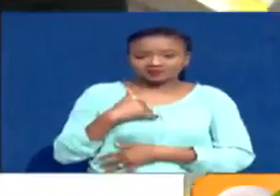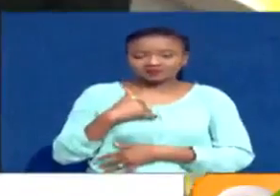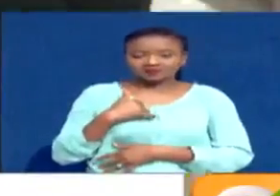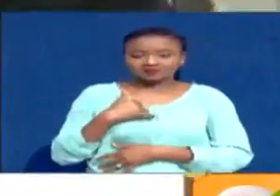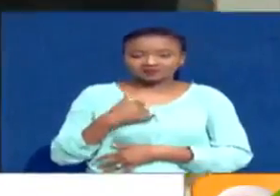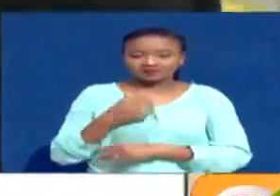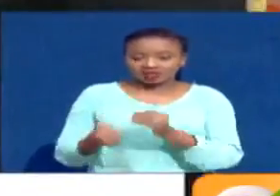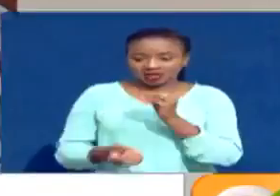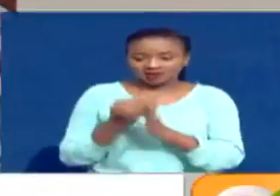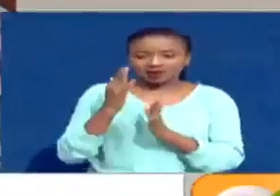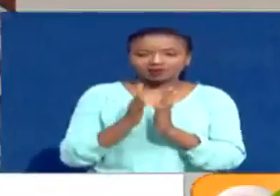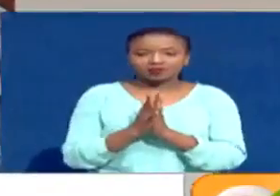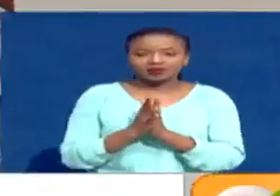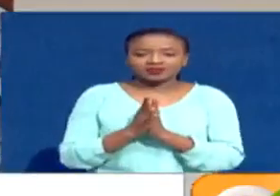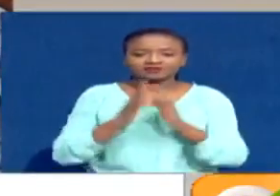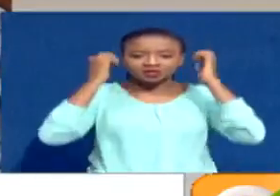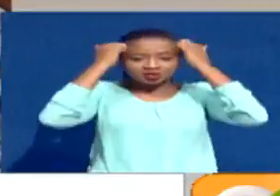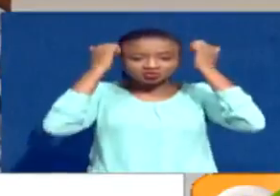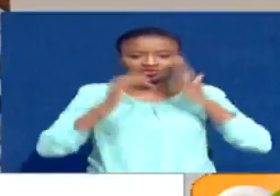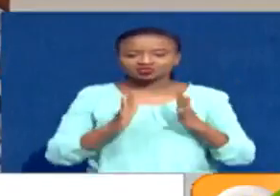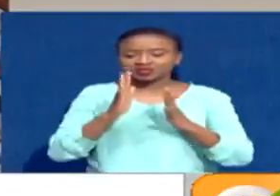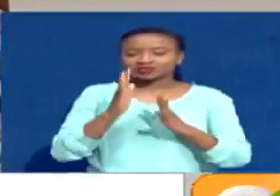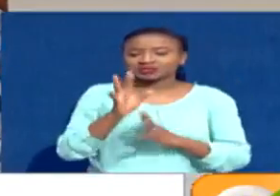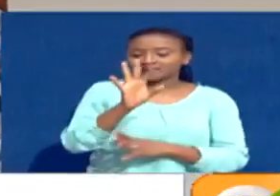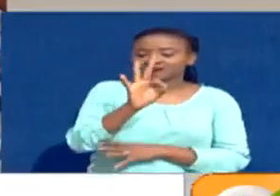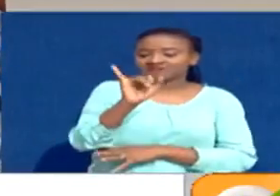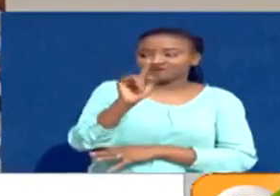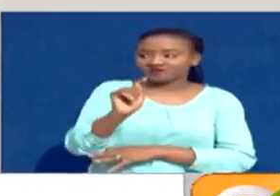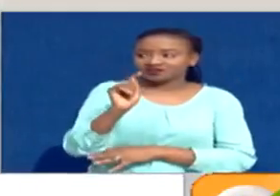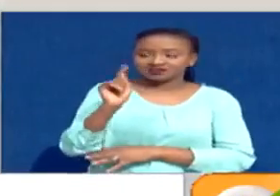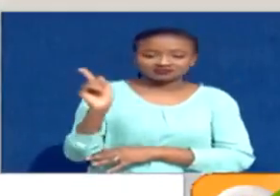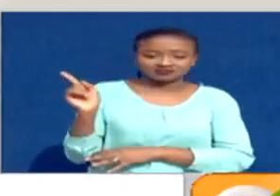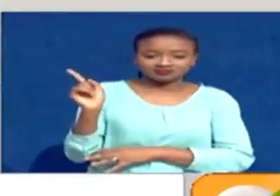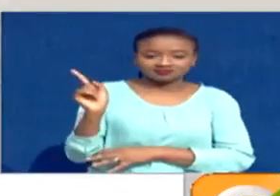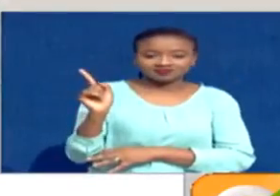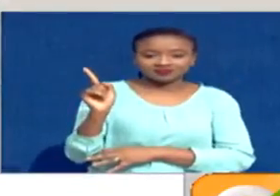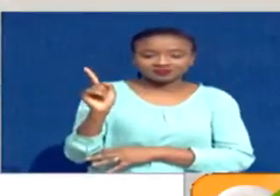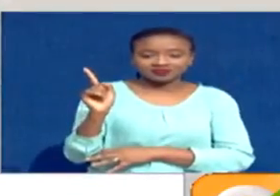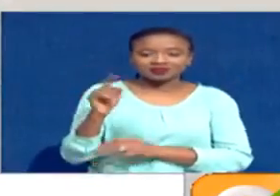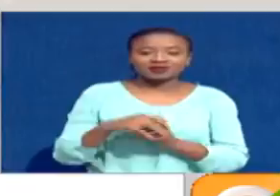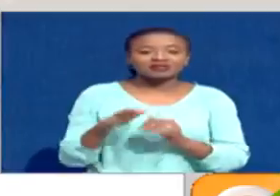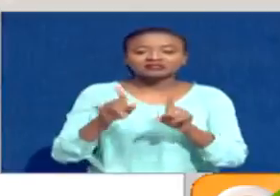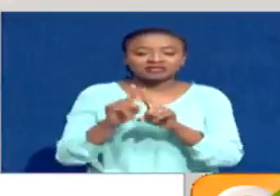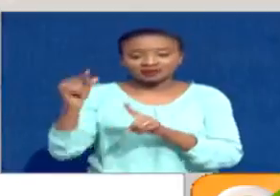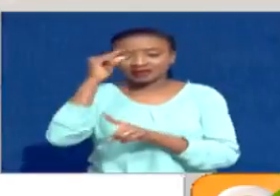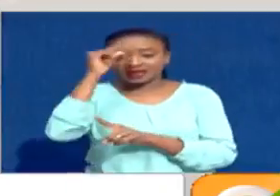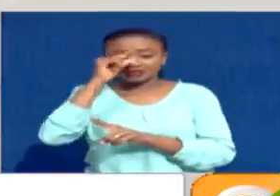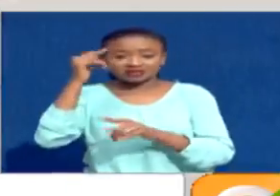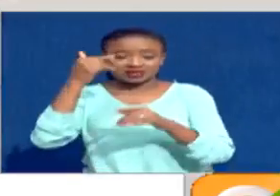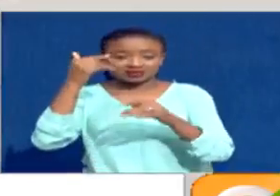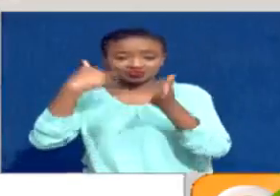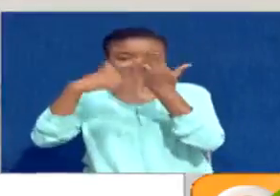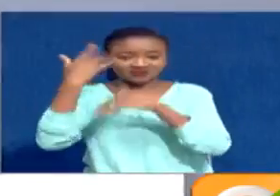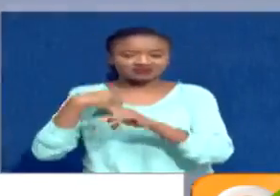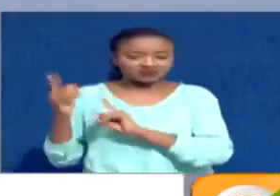something, I came up with something called a student fit edition, na wafanyisha exercises. Hata Garissa University nilikuwa na wafanyisha free aerobic